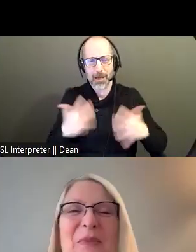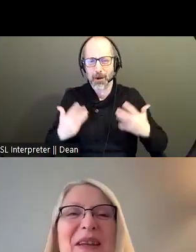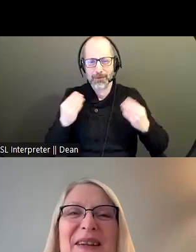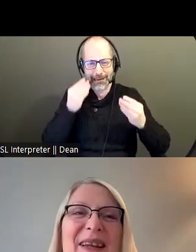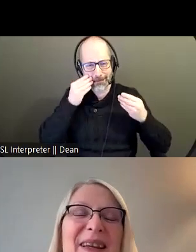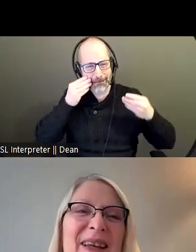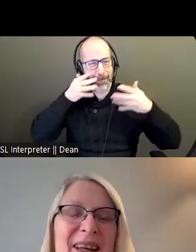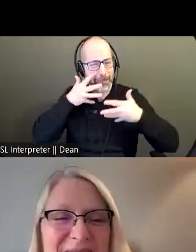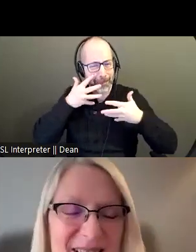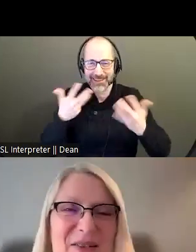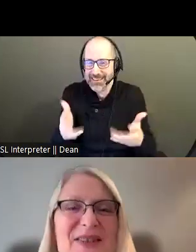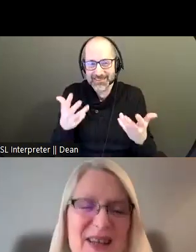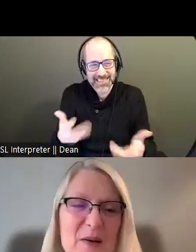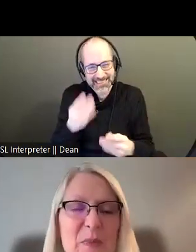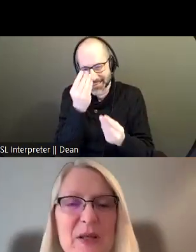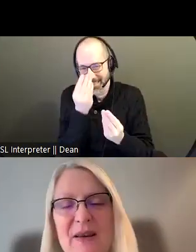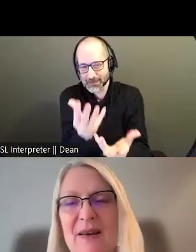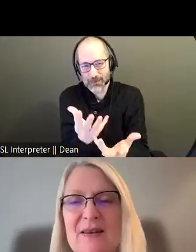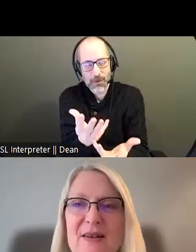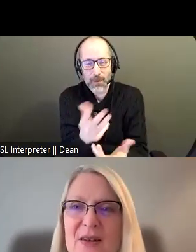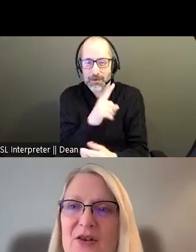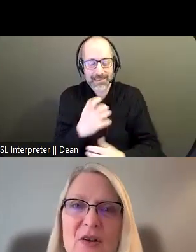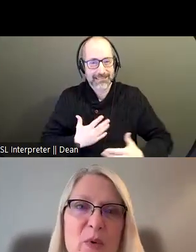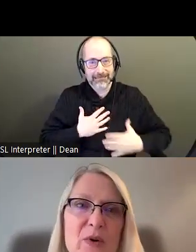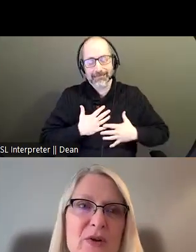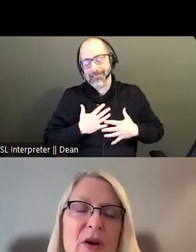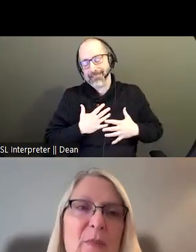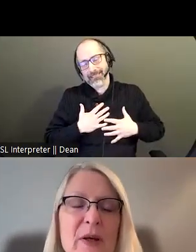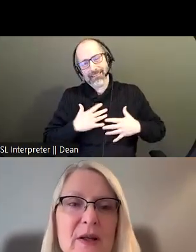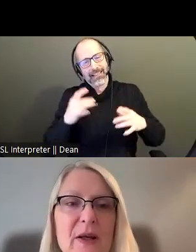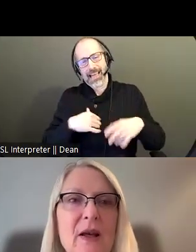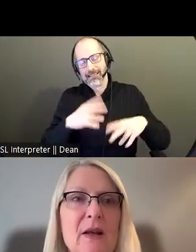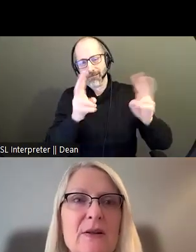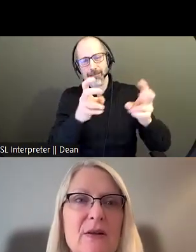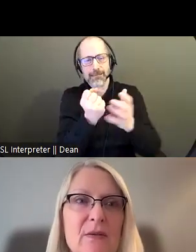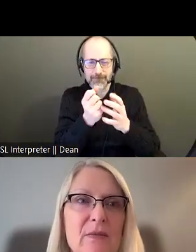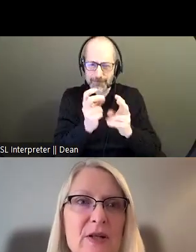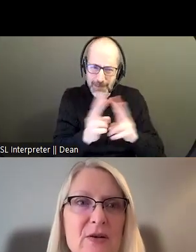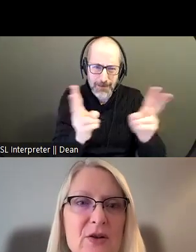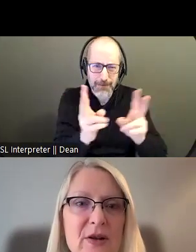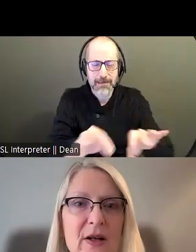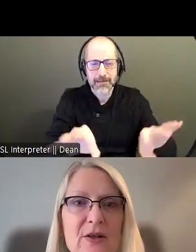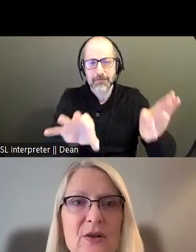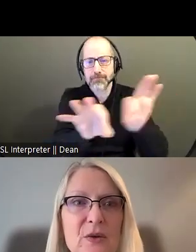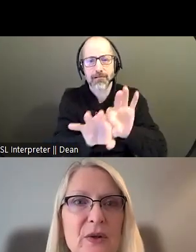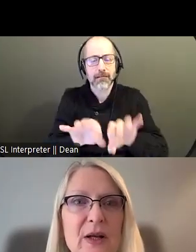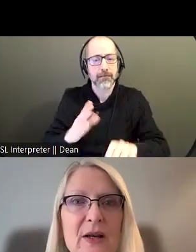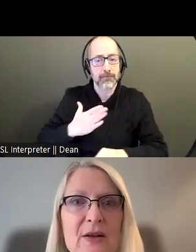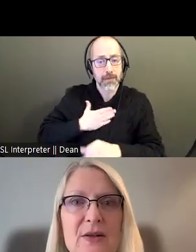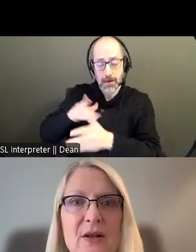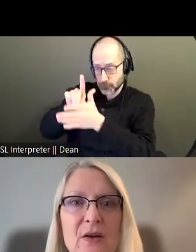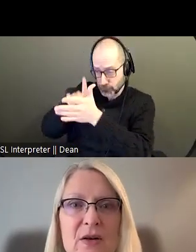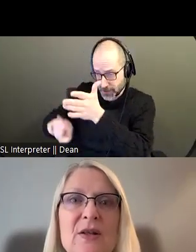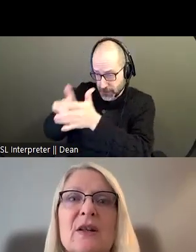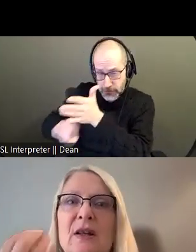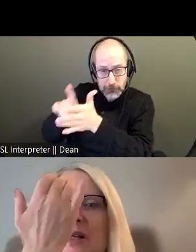Donc, je deviens toujours un petit peu émotive quand je suis avec une équipe si formidable parce que le sujet est d'une